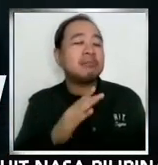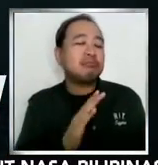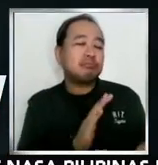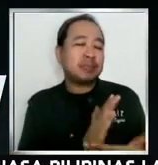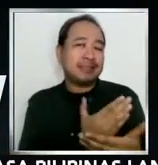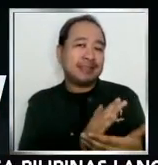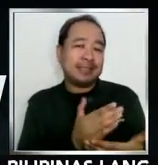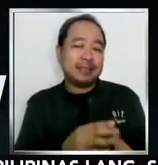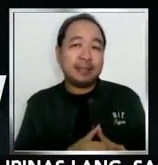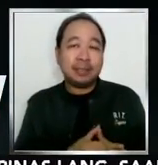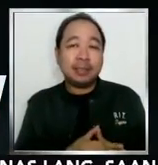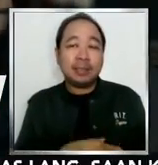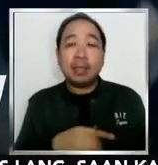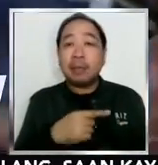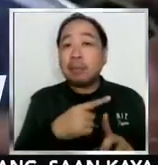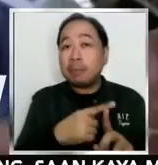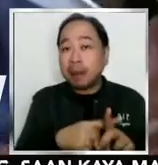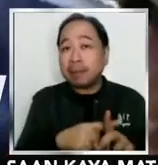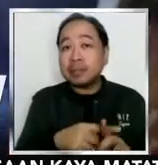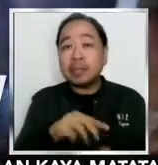Gayon din si Freya, Michelle D.